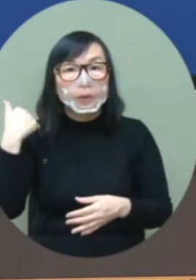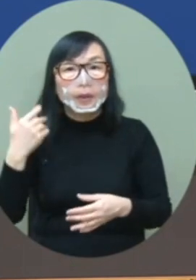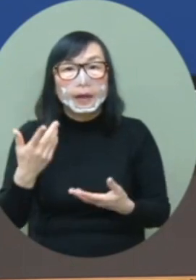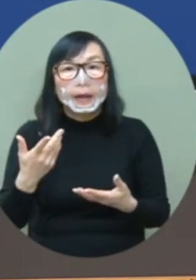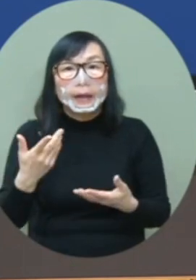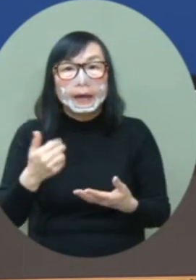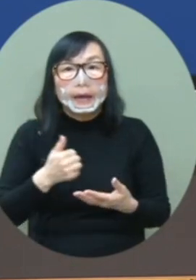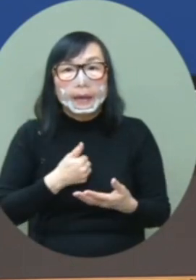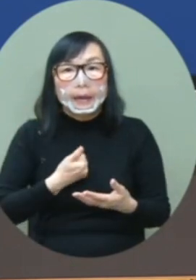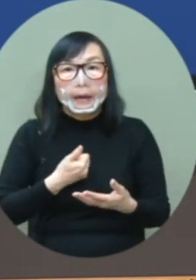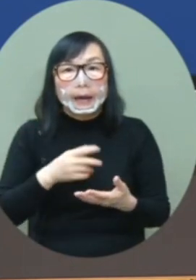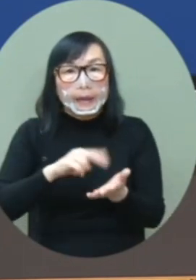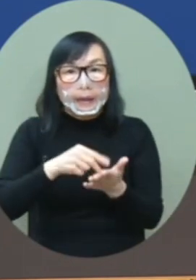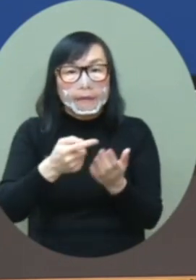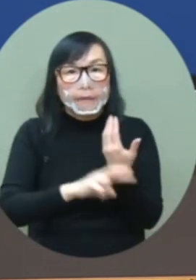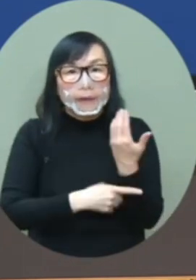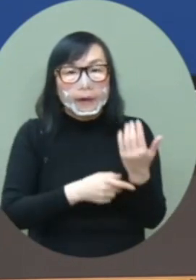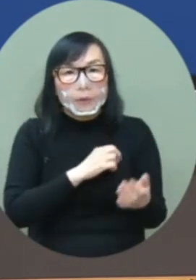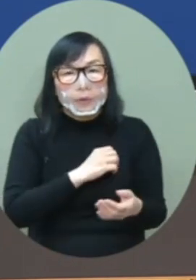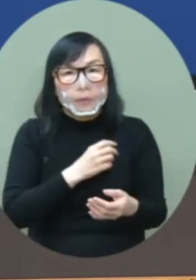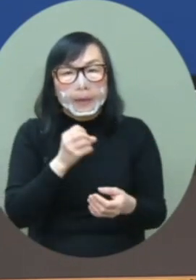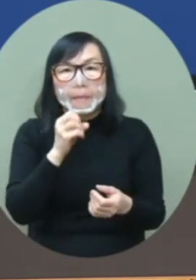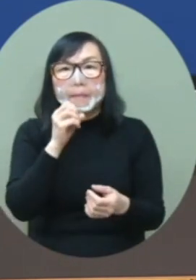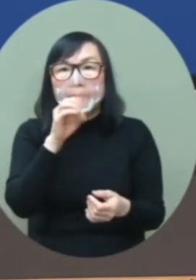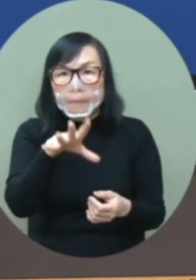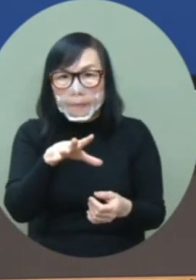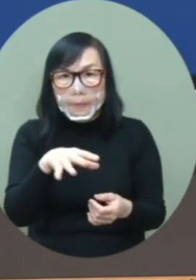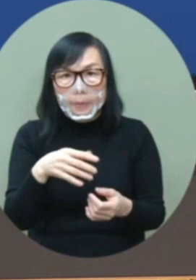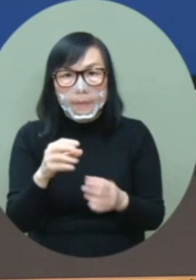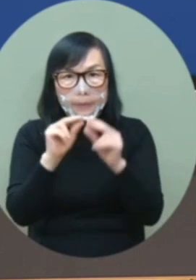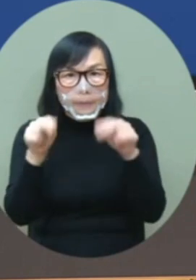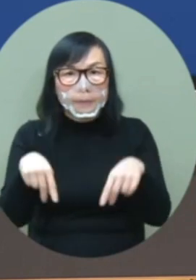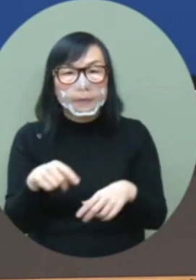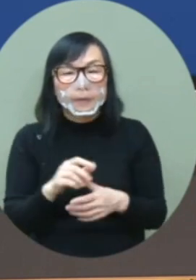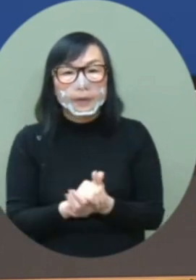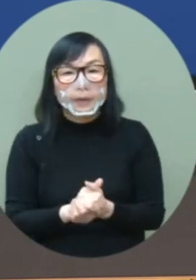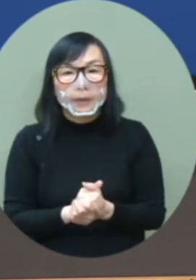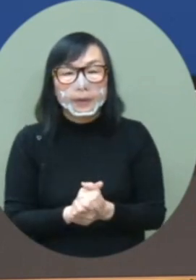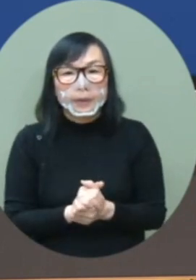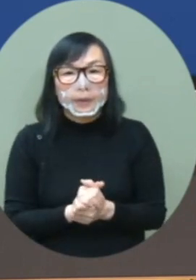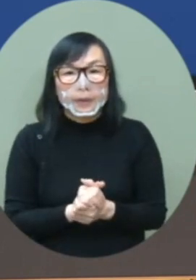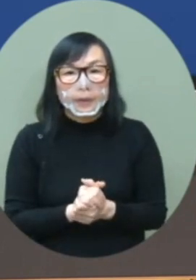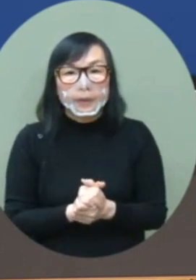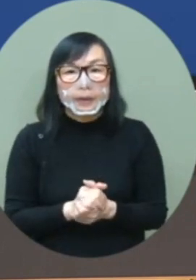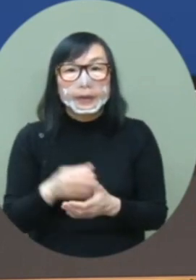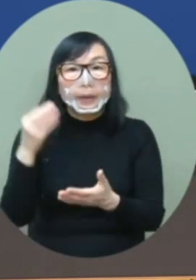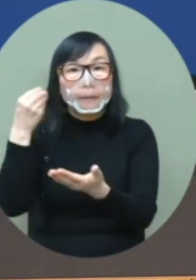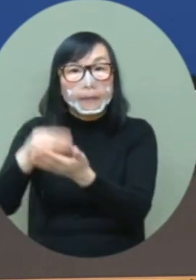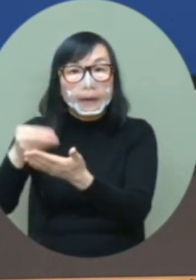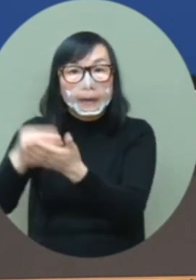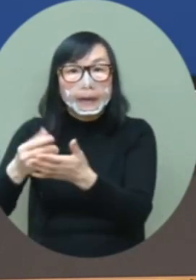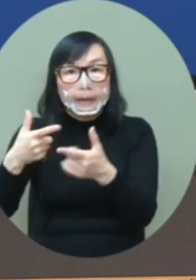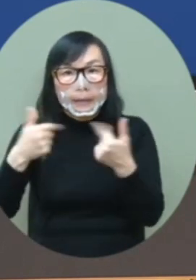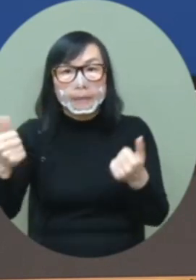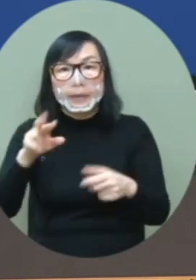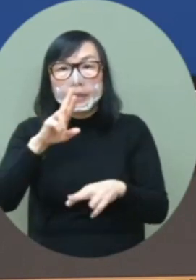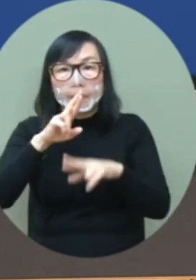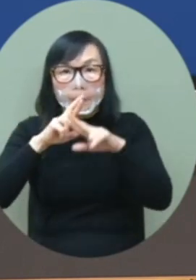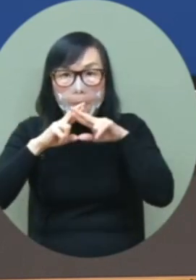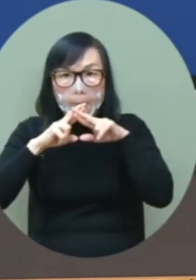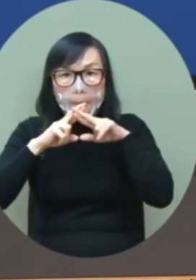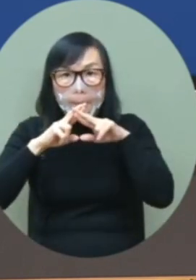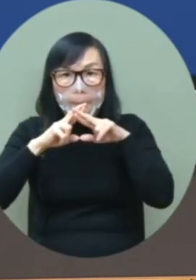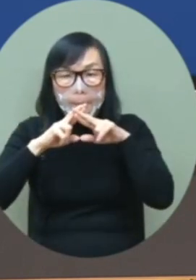咧都係被問呢個問題嗱。呢樣嘢咧，因為嗰個採購協議嘅保密條款